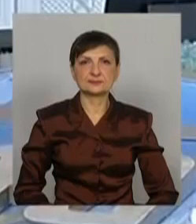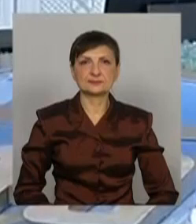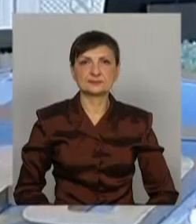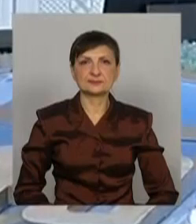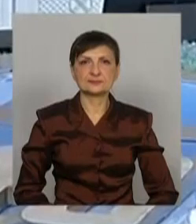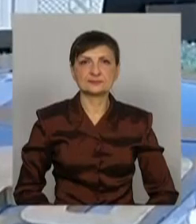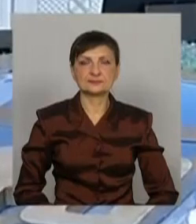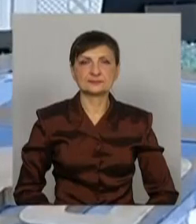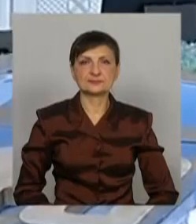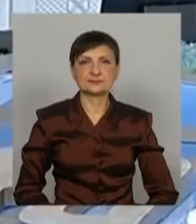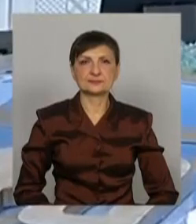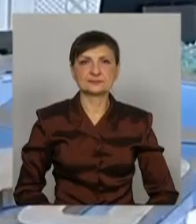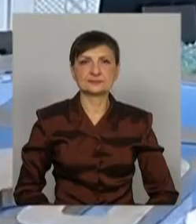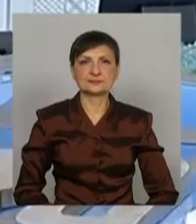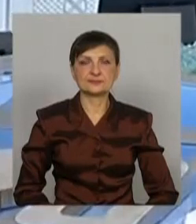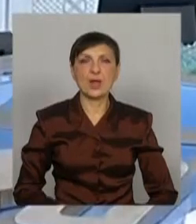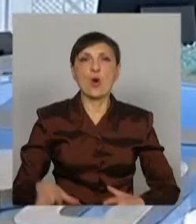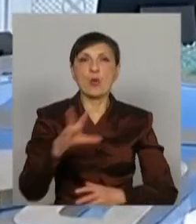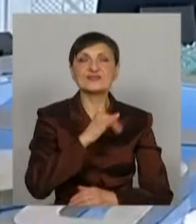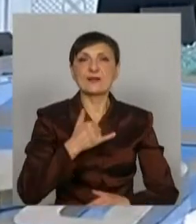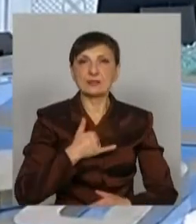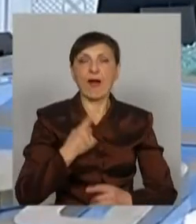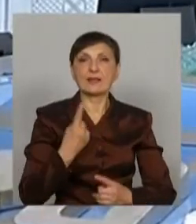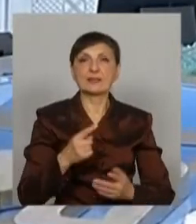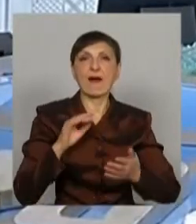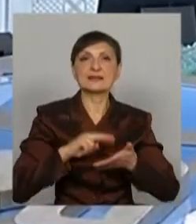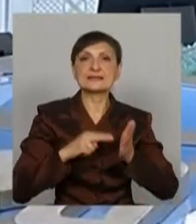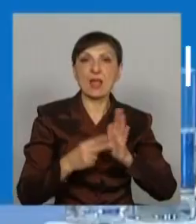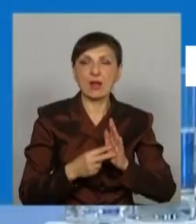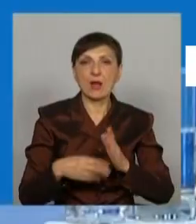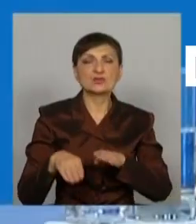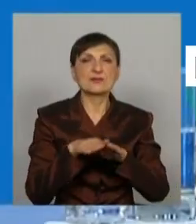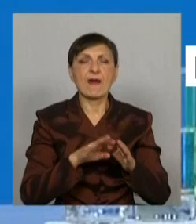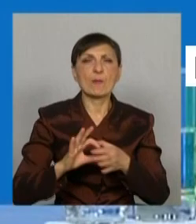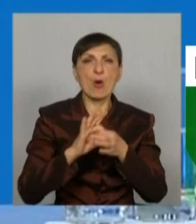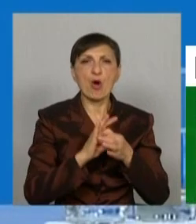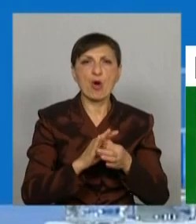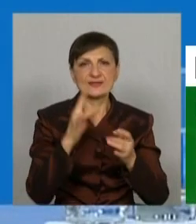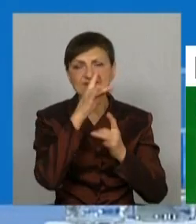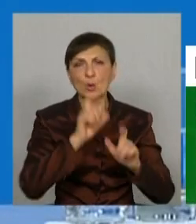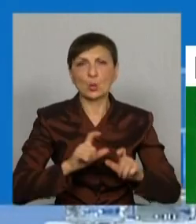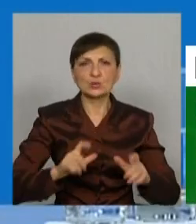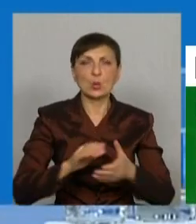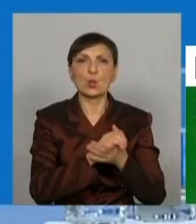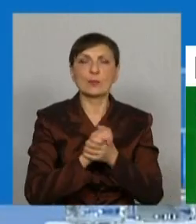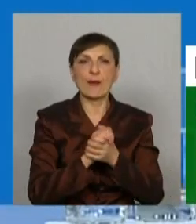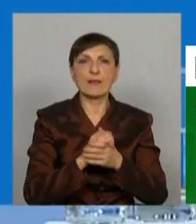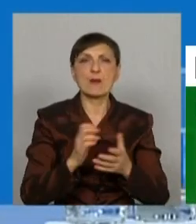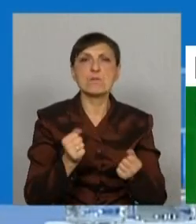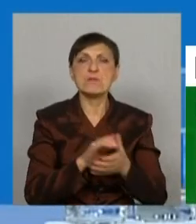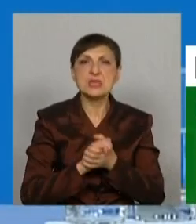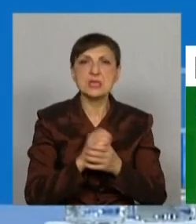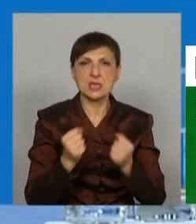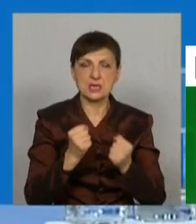ложу на одесском пресс у всех нас одна цель это установление гармонии цивилизации укрепления мира и стабильности я